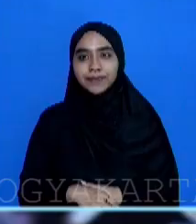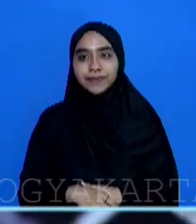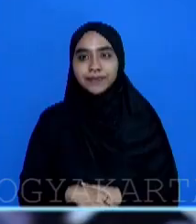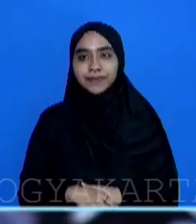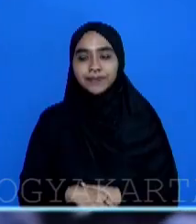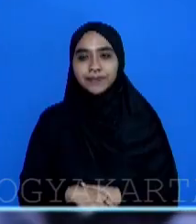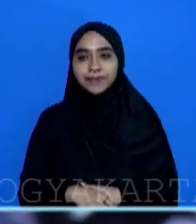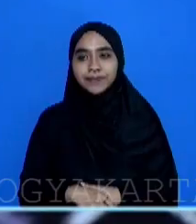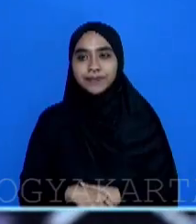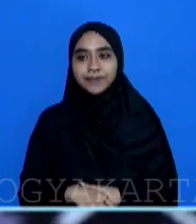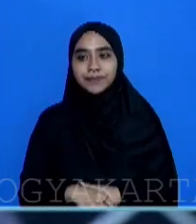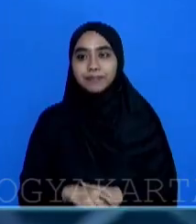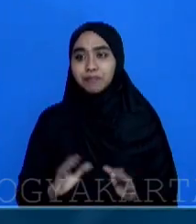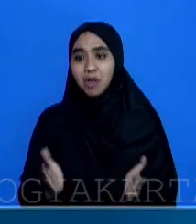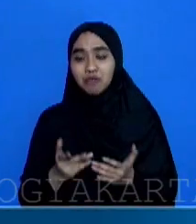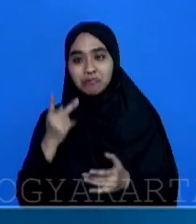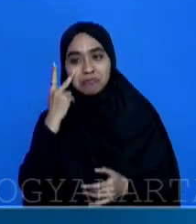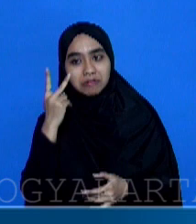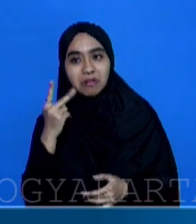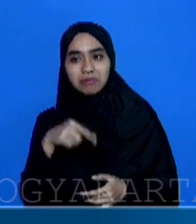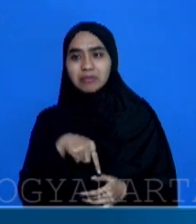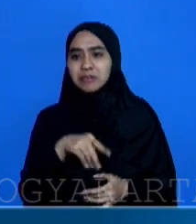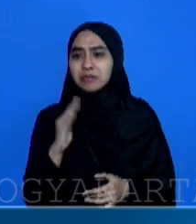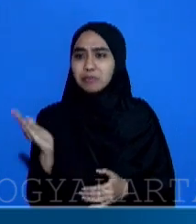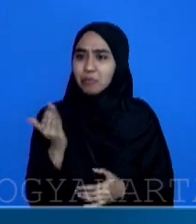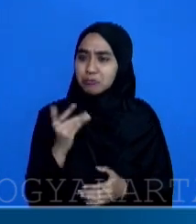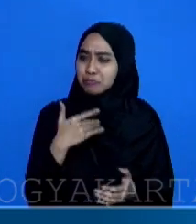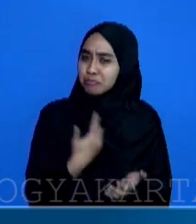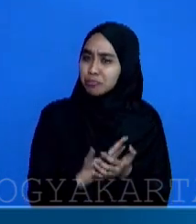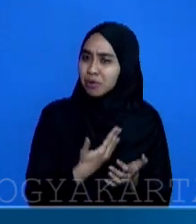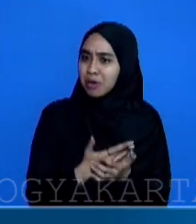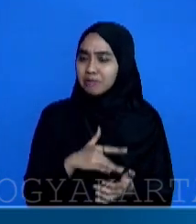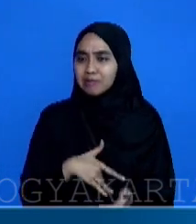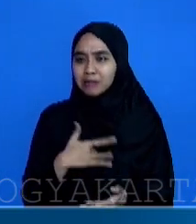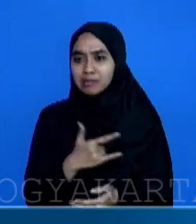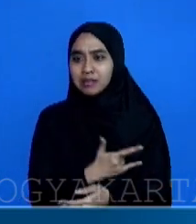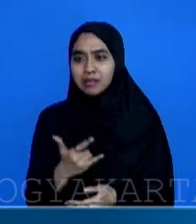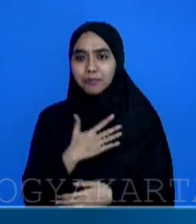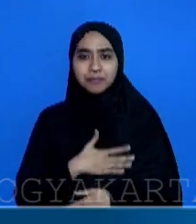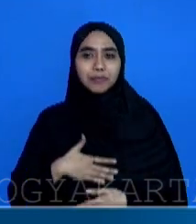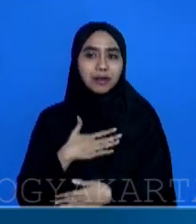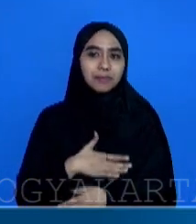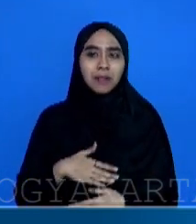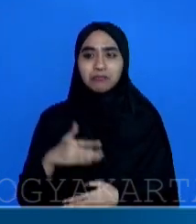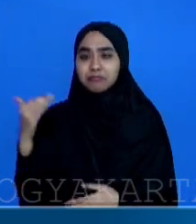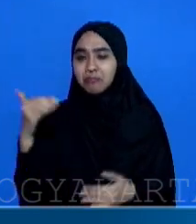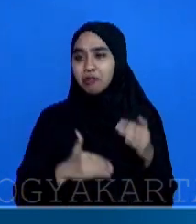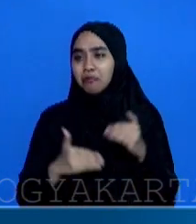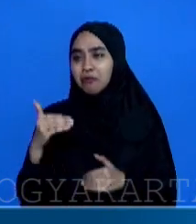band Mari kita jaga Kita buktikan kita tetap nyaman untuk dikunjungi